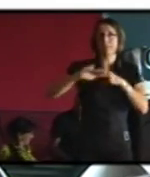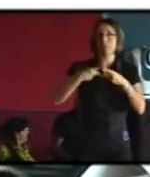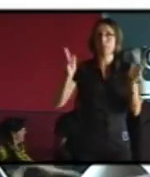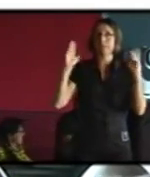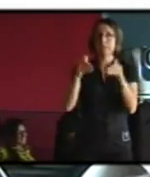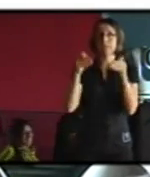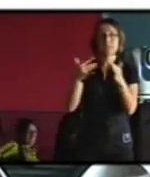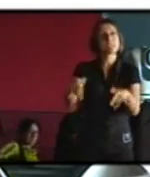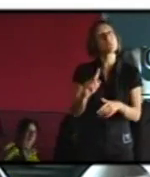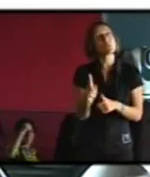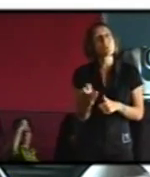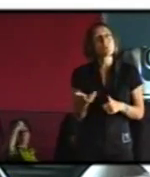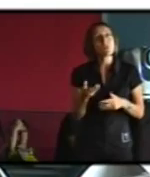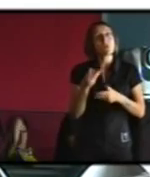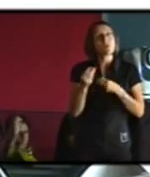pensée